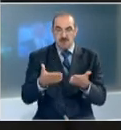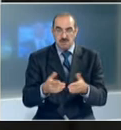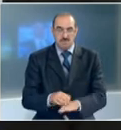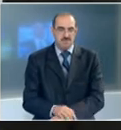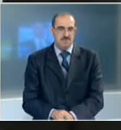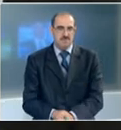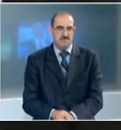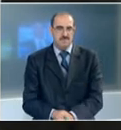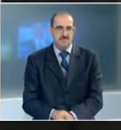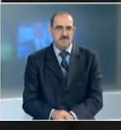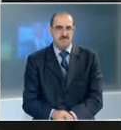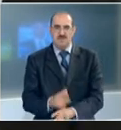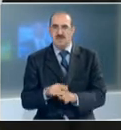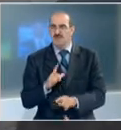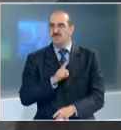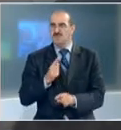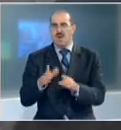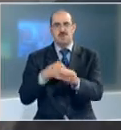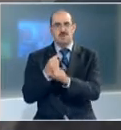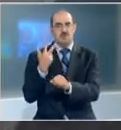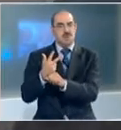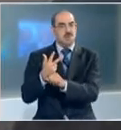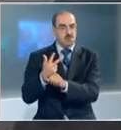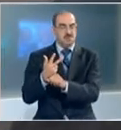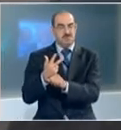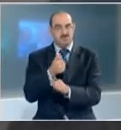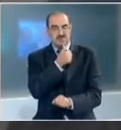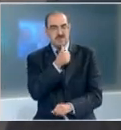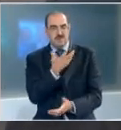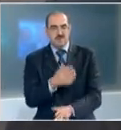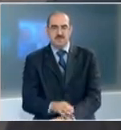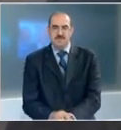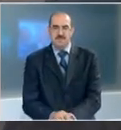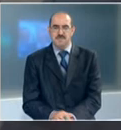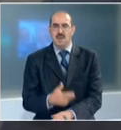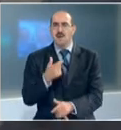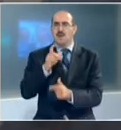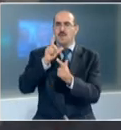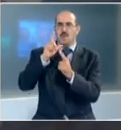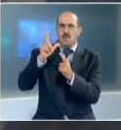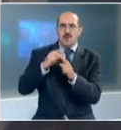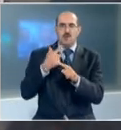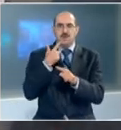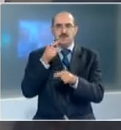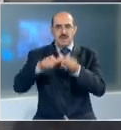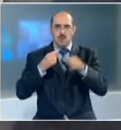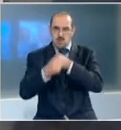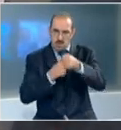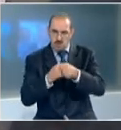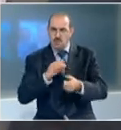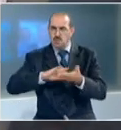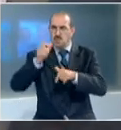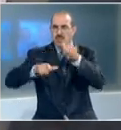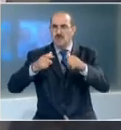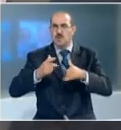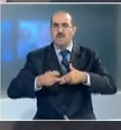الجزائر. أصبت وأنا في عمر 15 سنة بلغم. بالنسبة للجرائم التي اقترفها الاستعمار والتي عاشها كل الجزائريين،